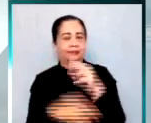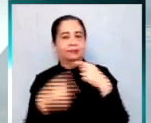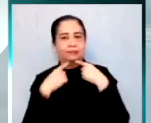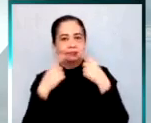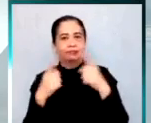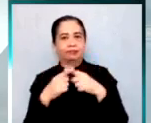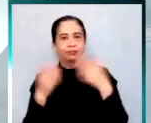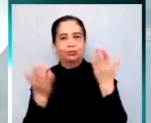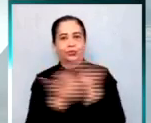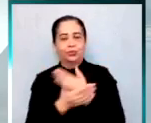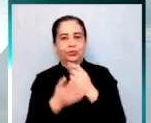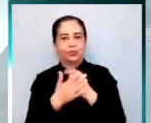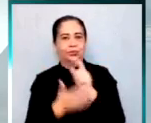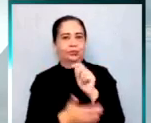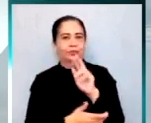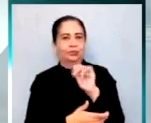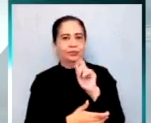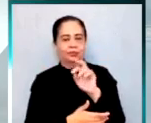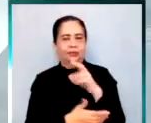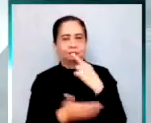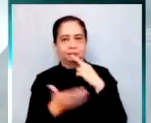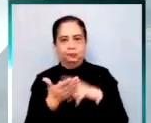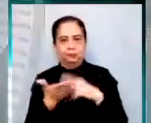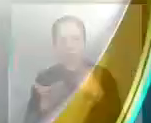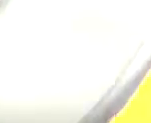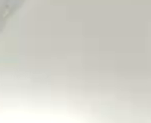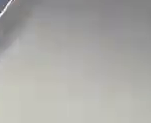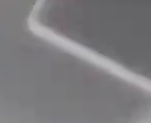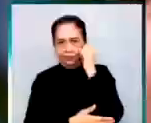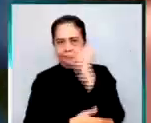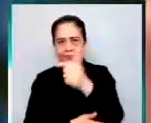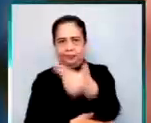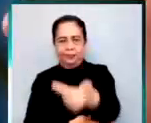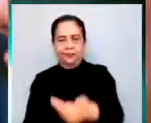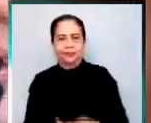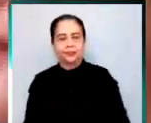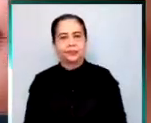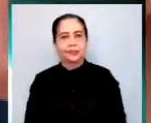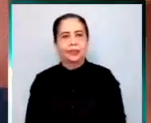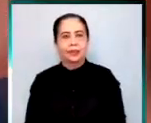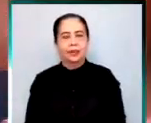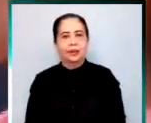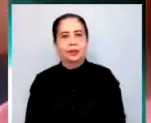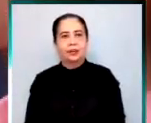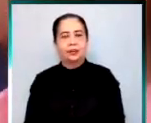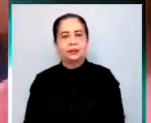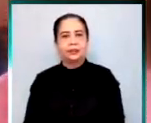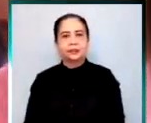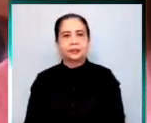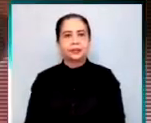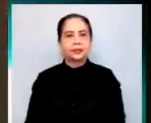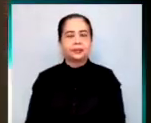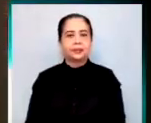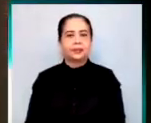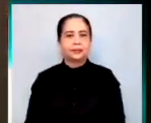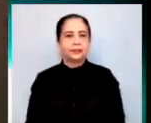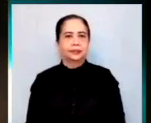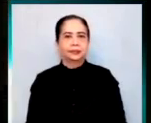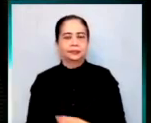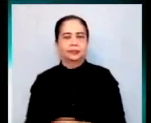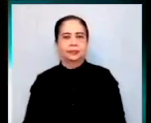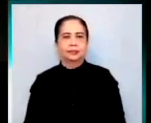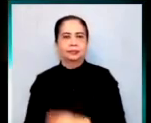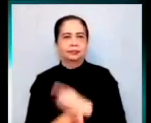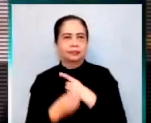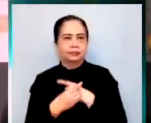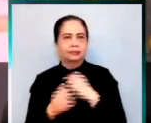panibagong trailer. Silipin yan sa report ni Jamie Santos. Dear Davidson, ilang taon na rin ang lumipas, pero hindi